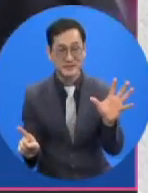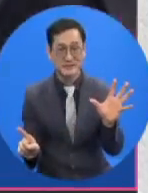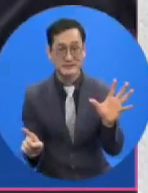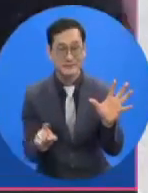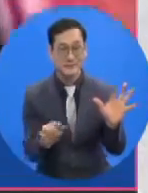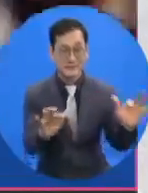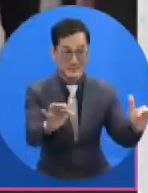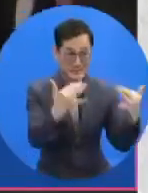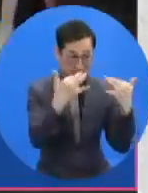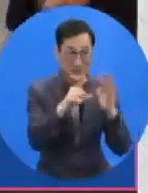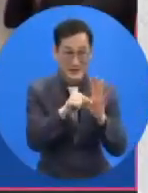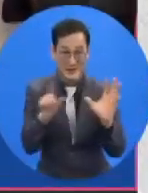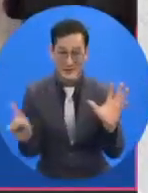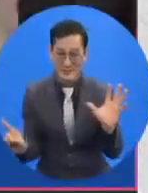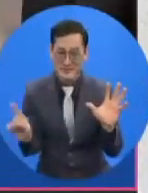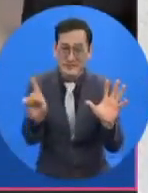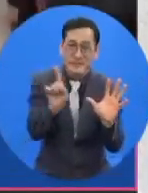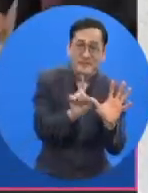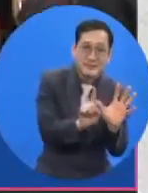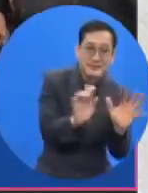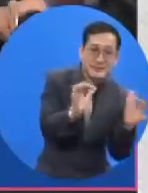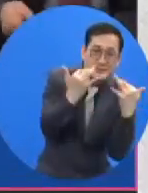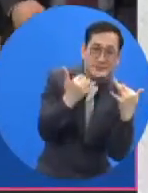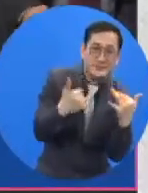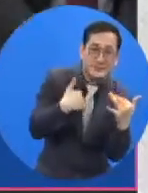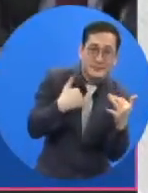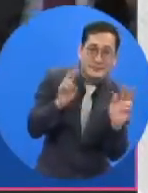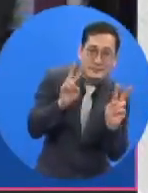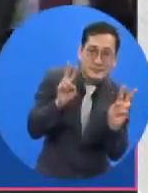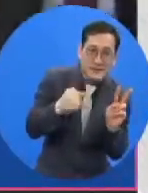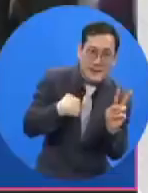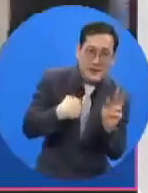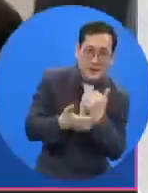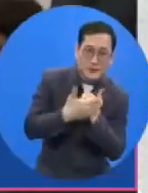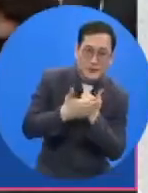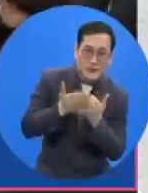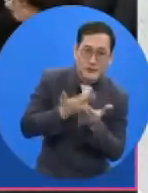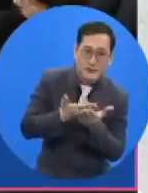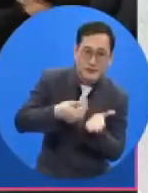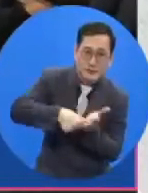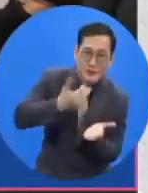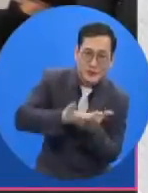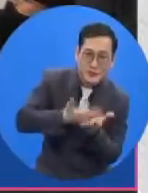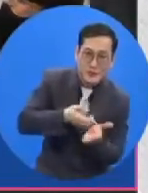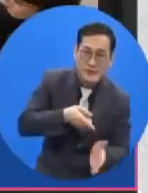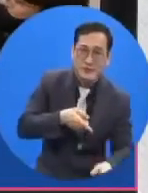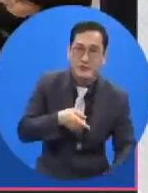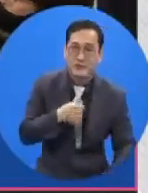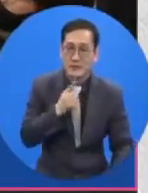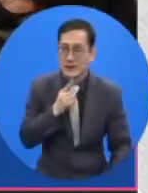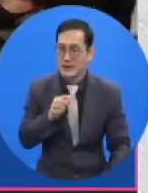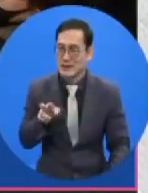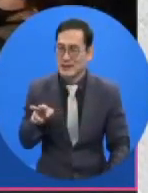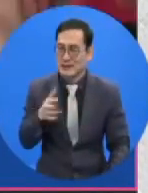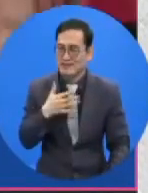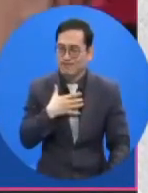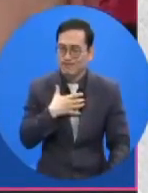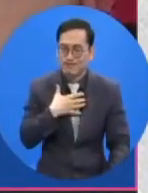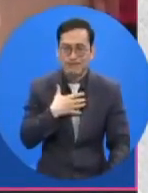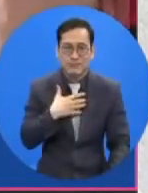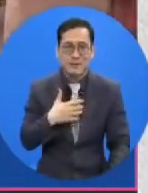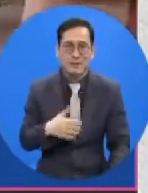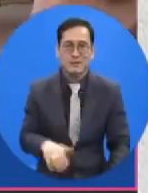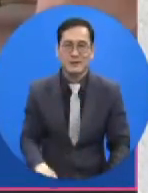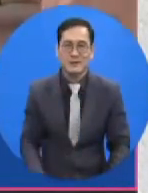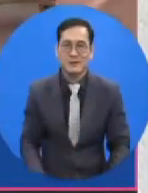정말 내가 다시 국회의원이 돼야 되겠다라는 온갖 모든 걸 다 이제 동원을 한 겁니다. 앞으로 저래서는 안 될 것 같아요. 제가 이제 이은재 의원도 잘